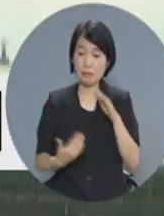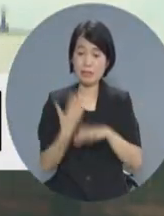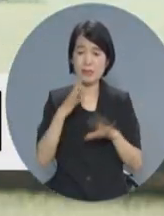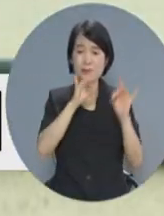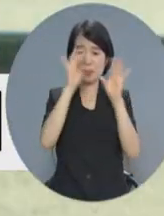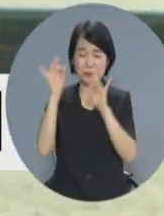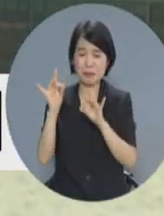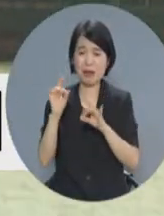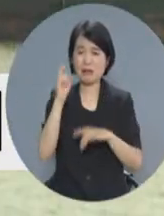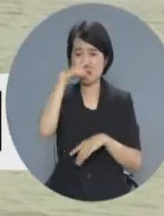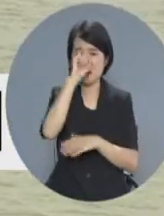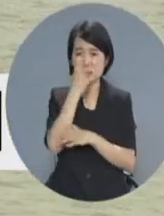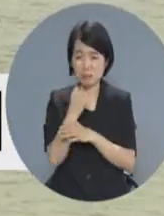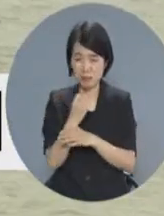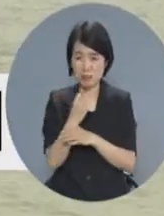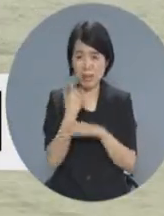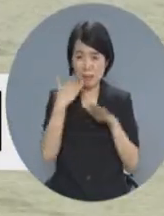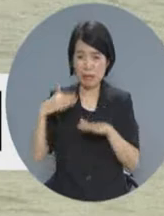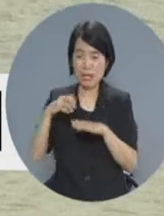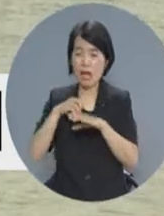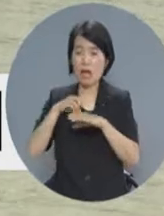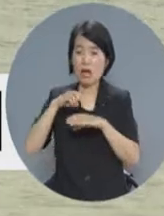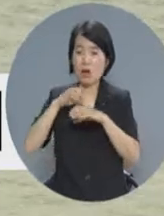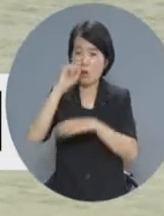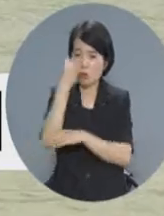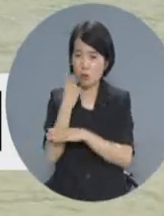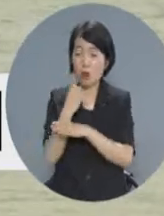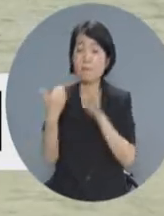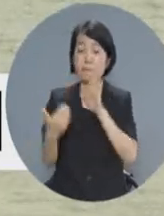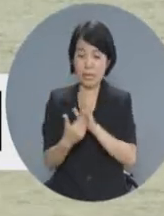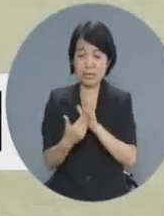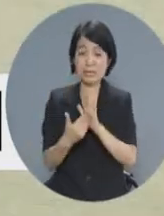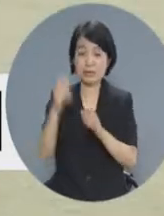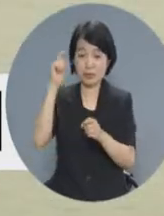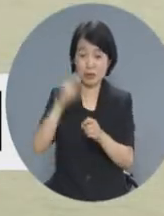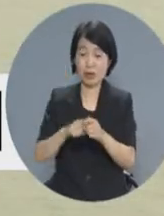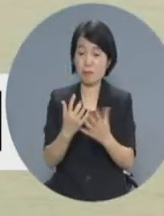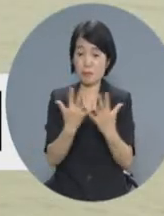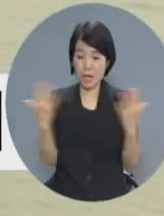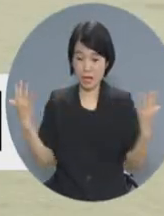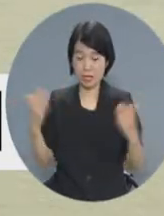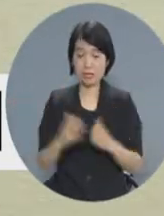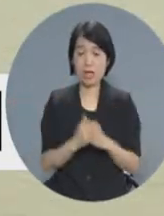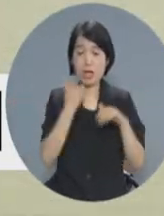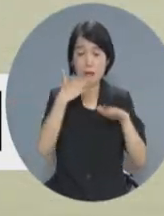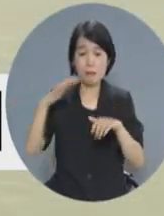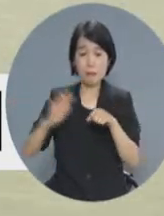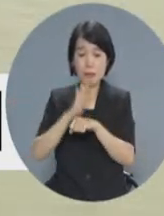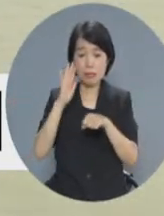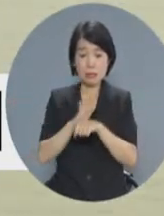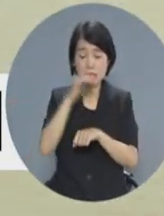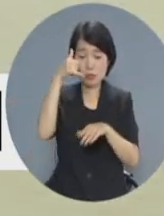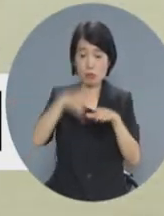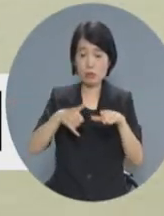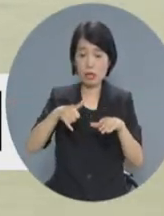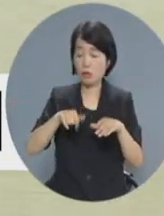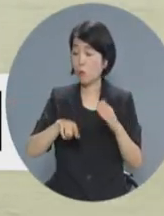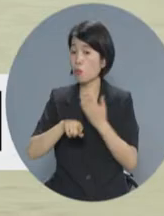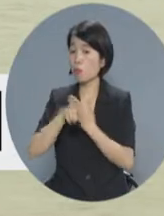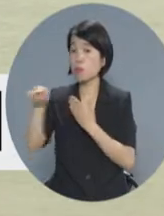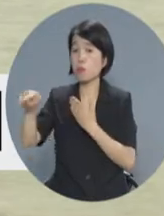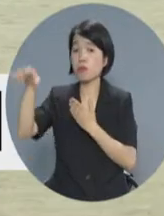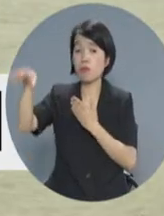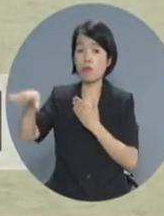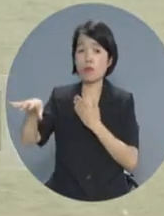먼지와 흙탕물로 인해 바다가 오염되는 것을 막기 위한 것입니다. 하지만 방파제 공사 현장 주변이 아닌 엉뚱한 곳에